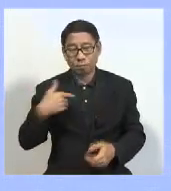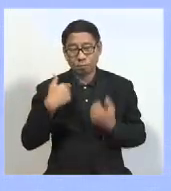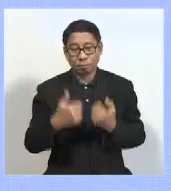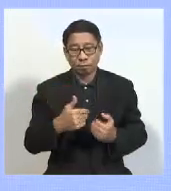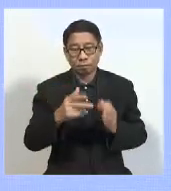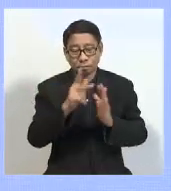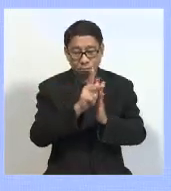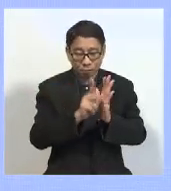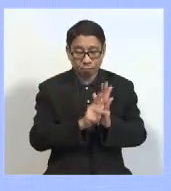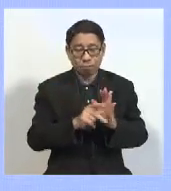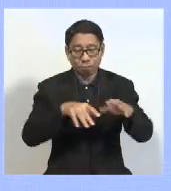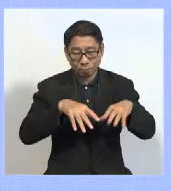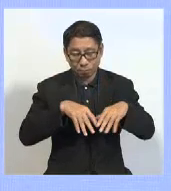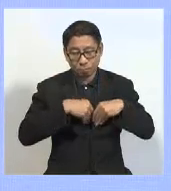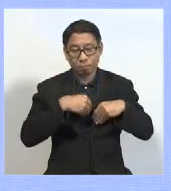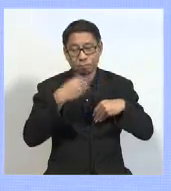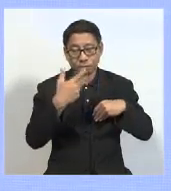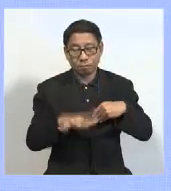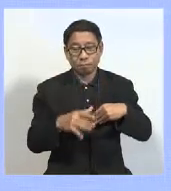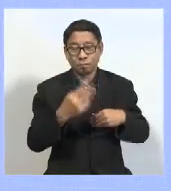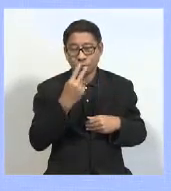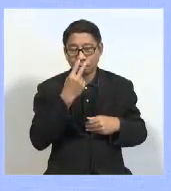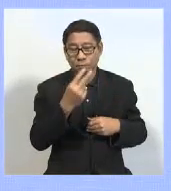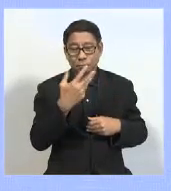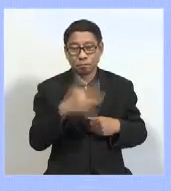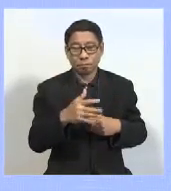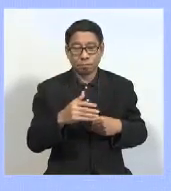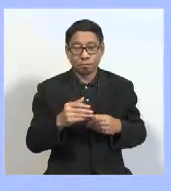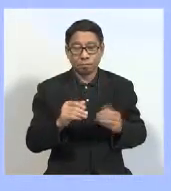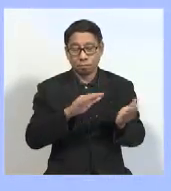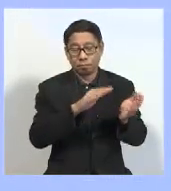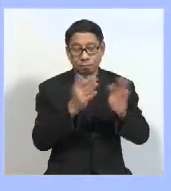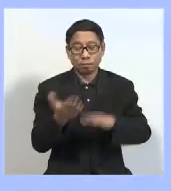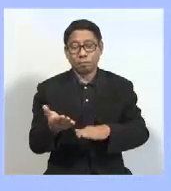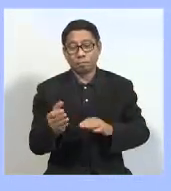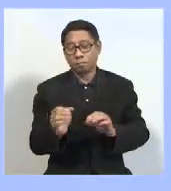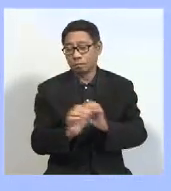าก็รับกันทั้งหมดอยู่แล้วอย่ามามองว่าเอ๊ะแพ้จะแตกแพ้จะล่ม